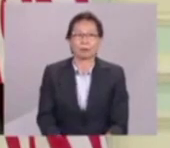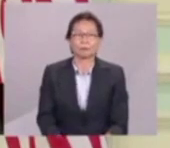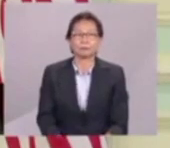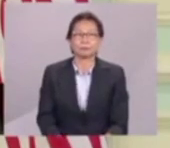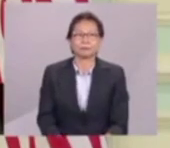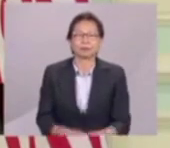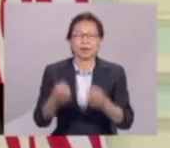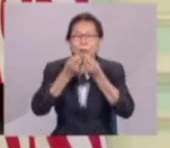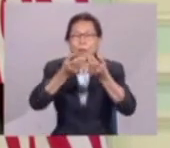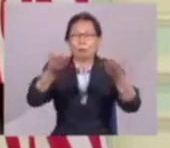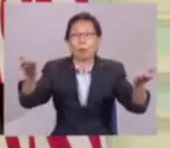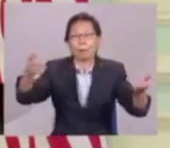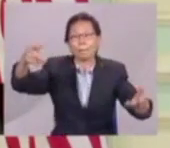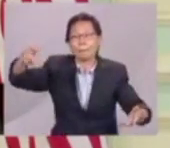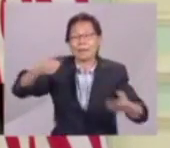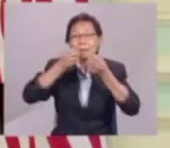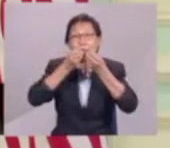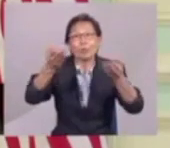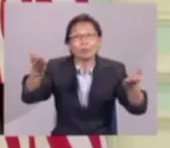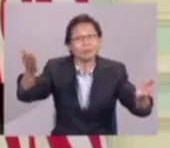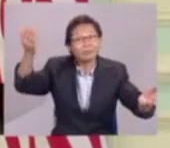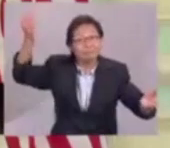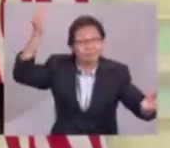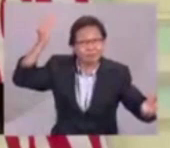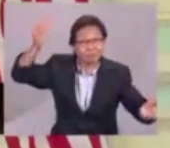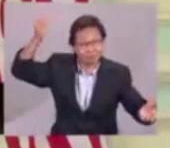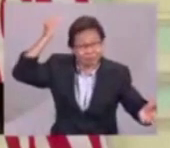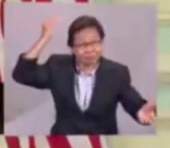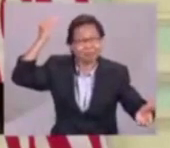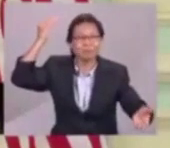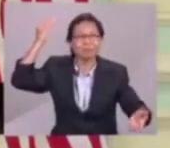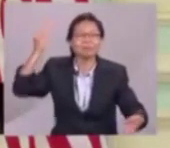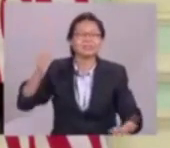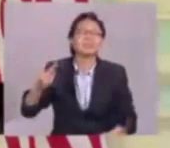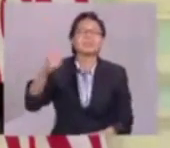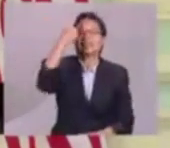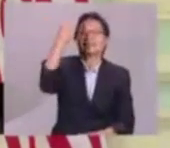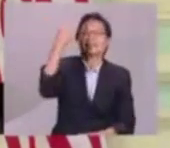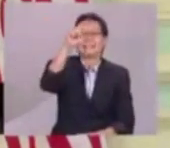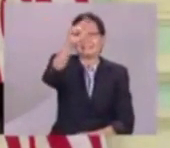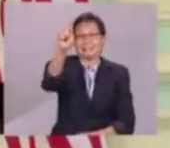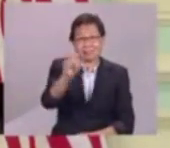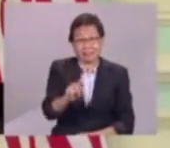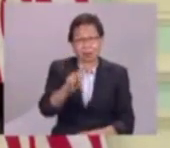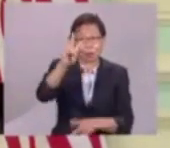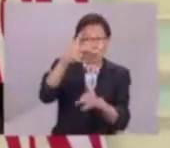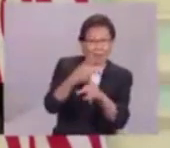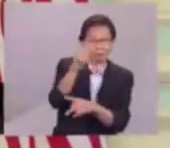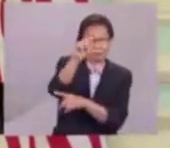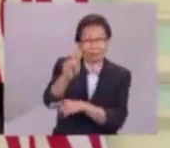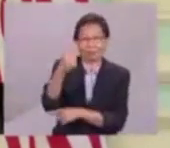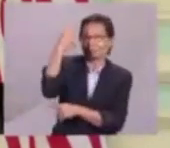seperti yang diumumkan oleh Yang Amat Berhormat Perdana Menteri, dan ditanya juga dua kali dah ditanya,